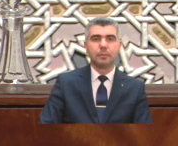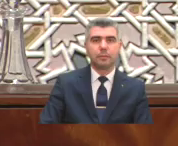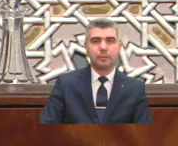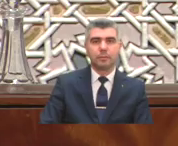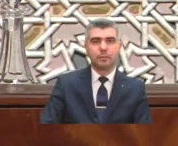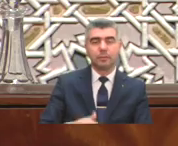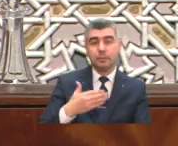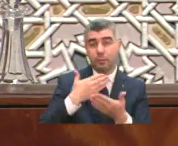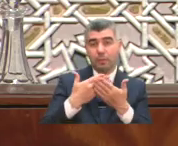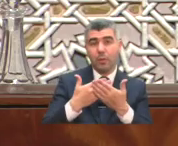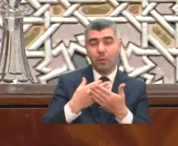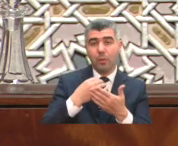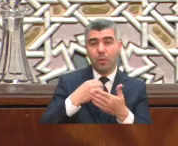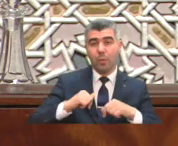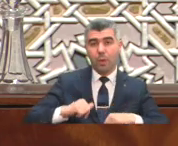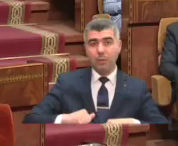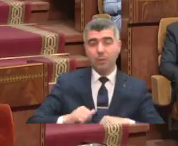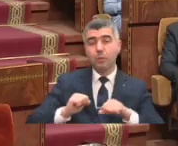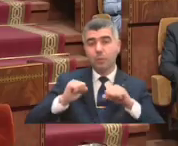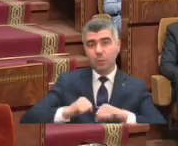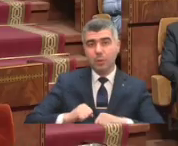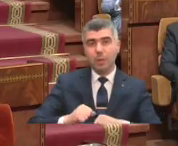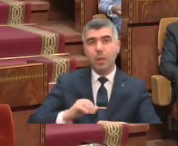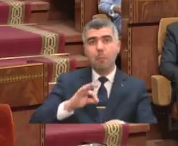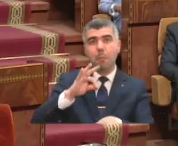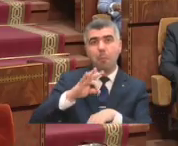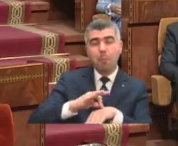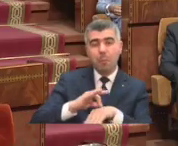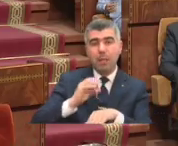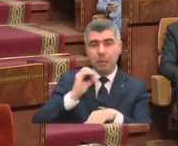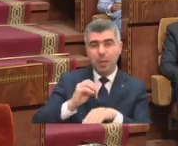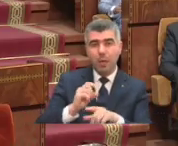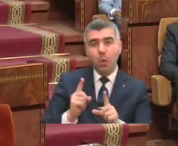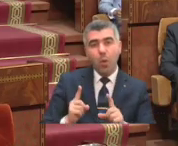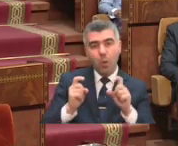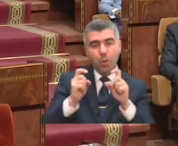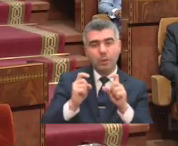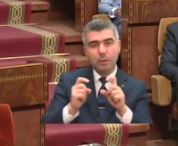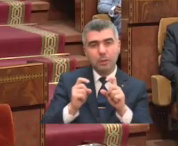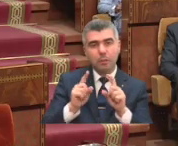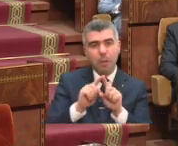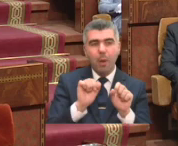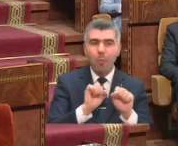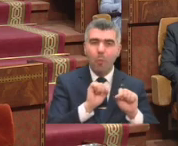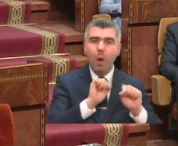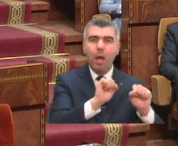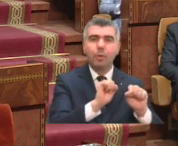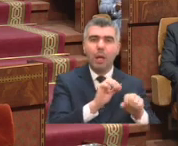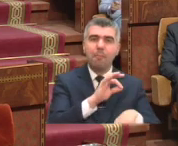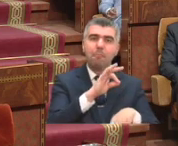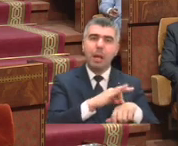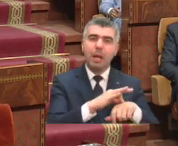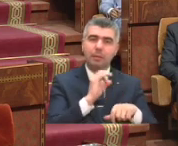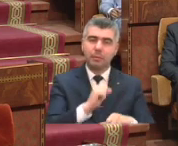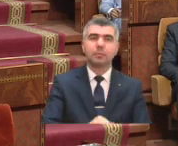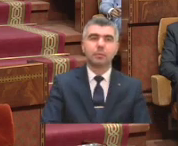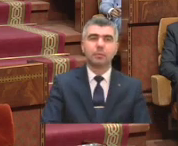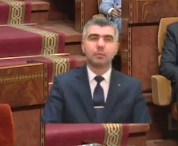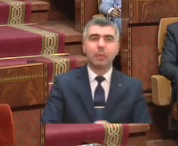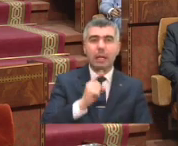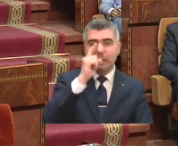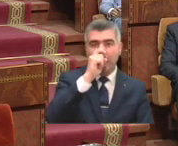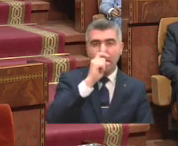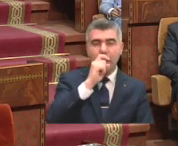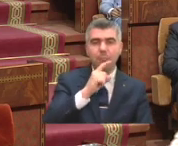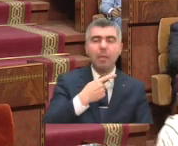سيد الوزير، فعلا ان مرضى السرطان كيواجهوا المعاناه مع المرض وايضا مع ذلك تكاليف العلاج، وهذه المعاناه كتزاد في